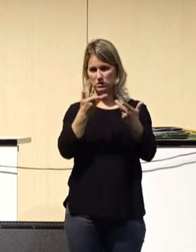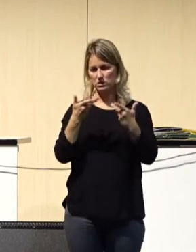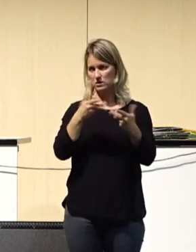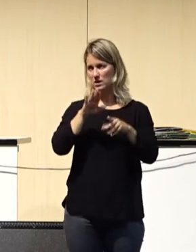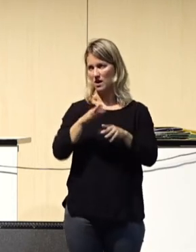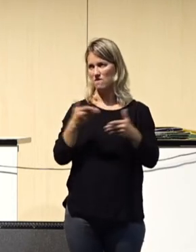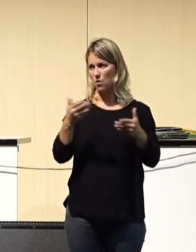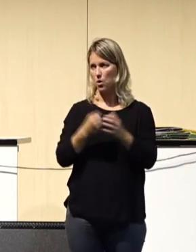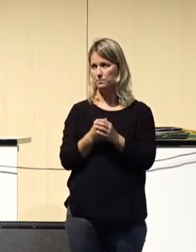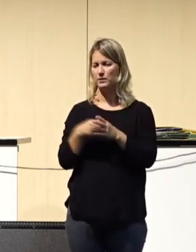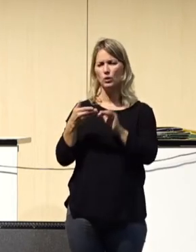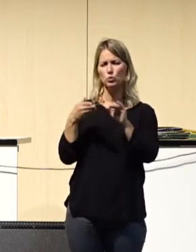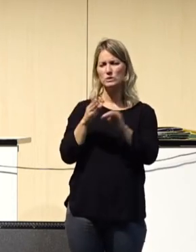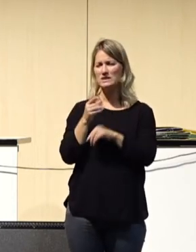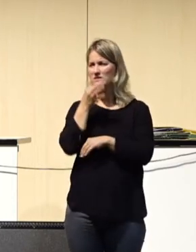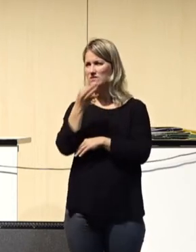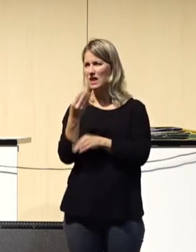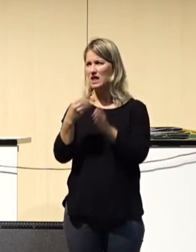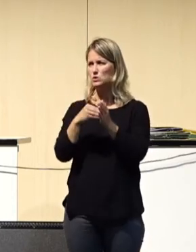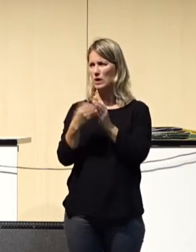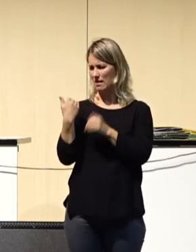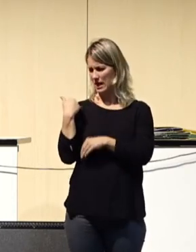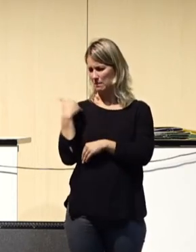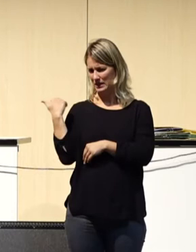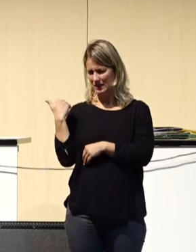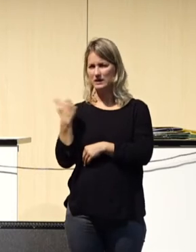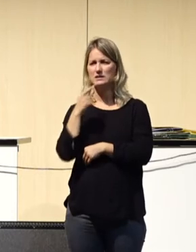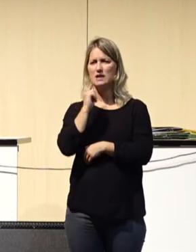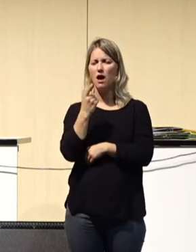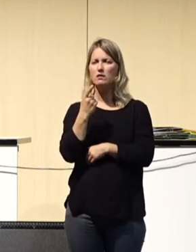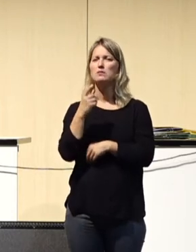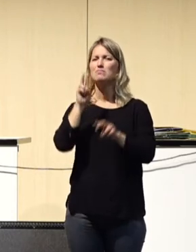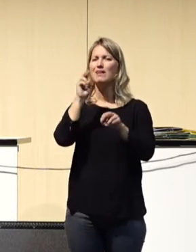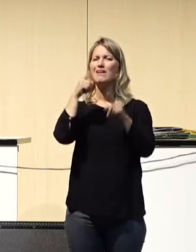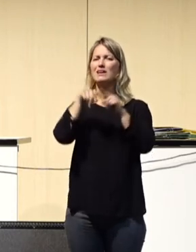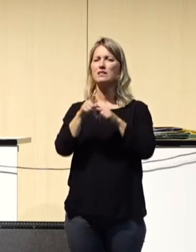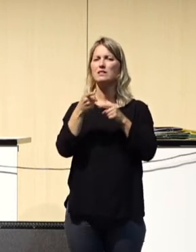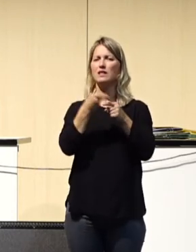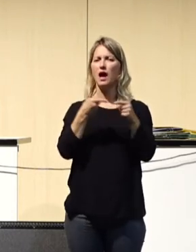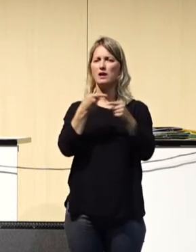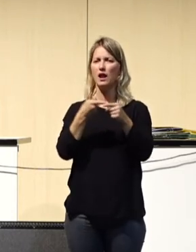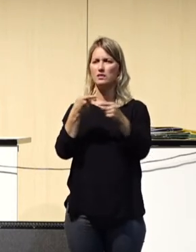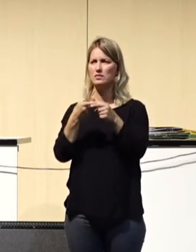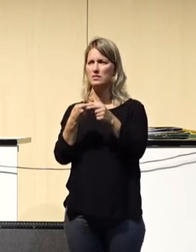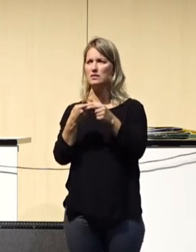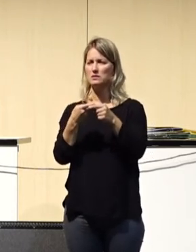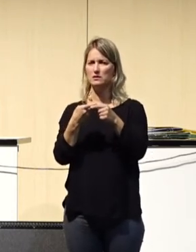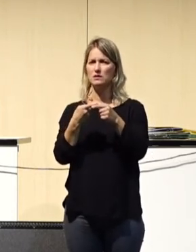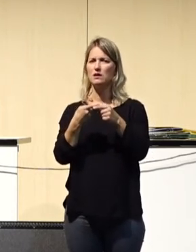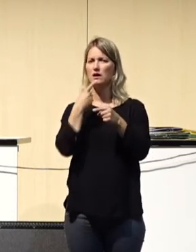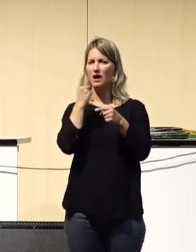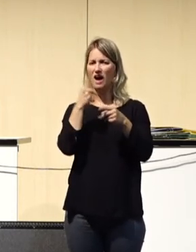stattfinden. Ich hätte noch eine kurze Nachfrage. Sie hatten vorhin auch in Teilen im Zwischenstand